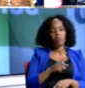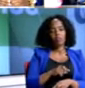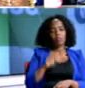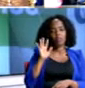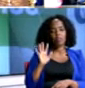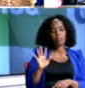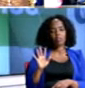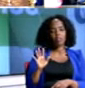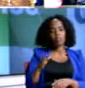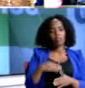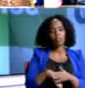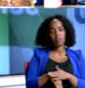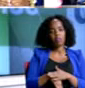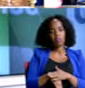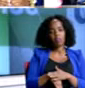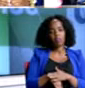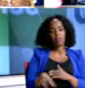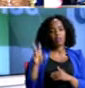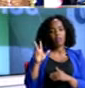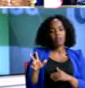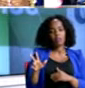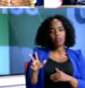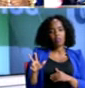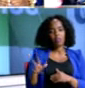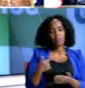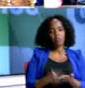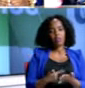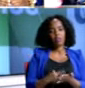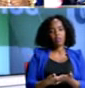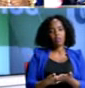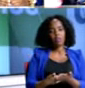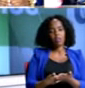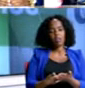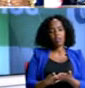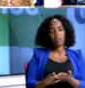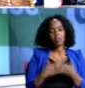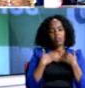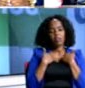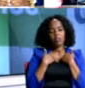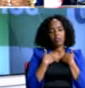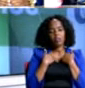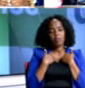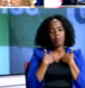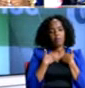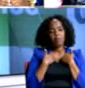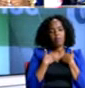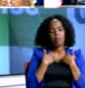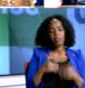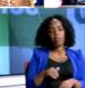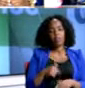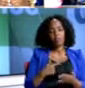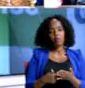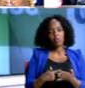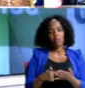bi kansene ega sana gafa sadiyammo mirkanae jiraachu sadi gaf jaasu mirkanae jira erga